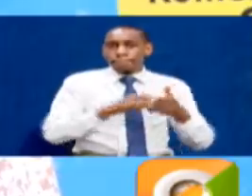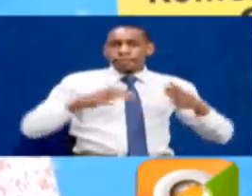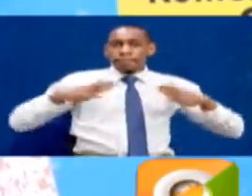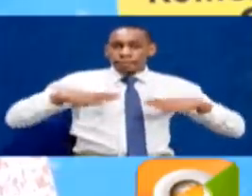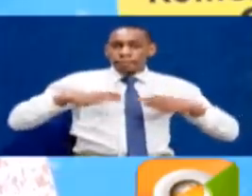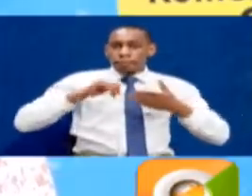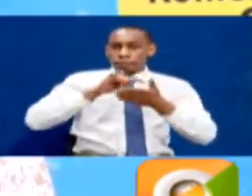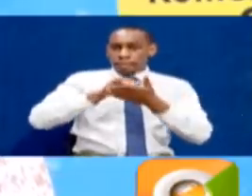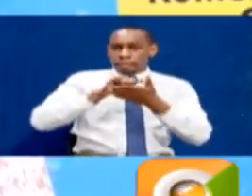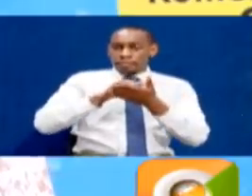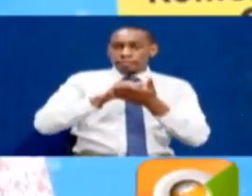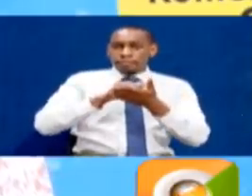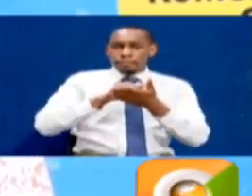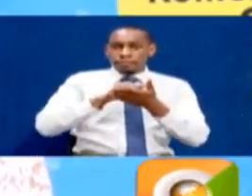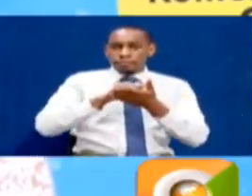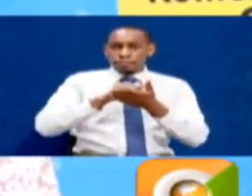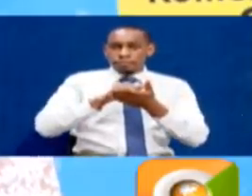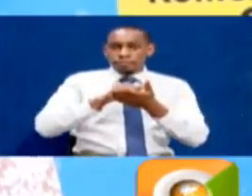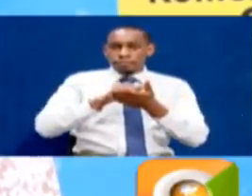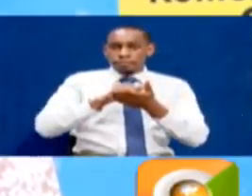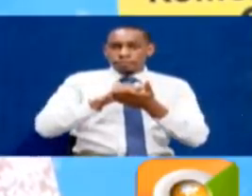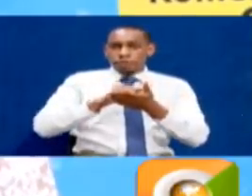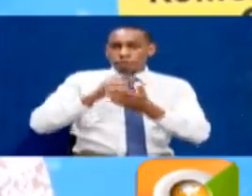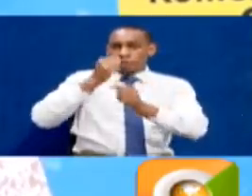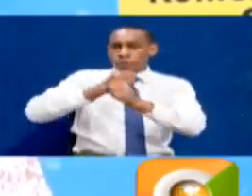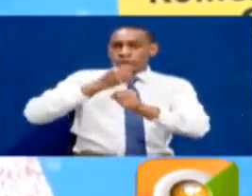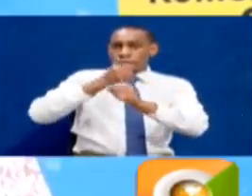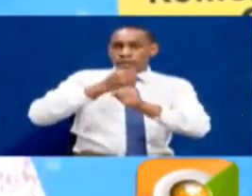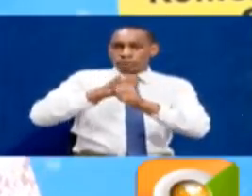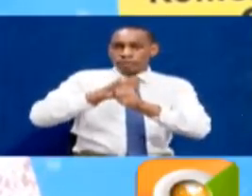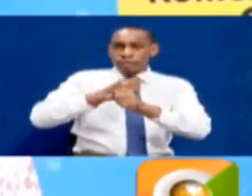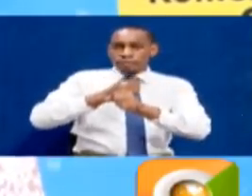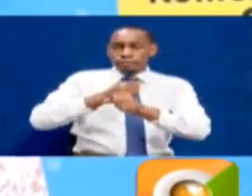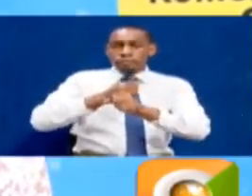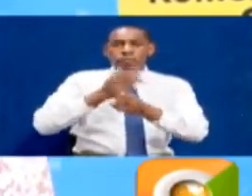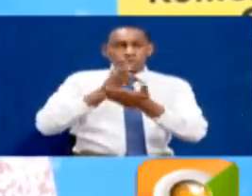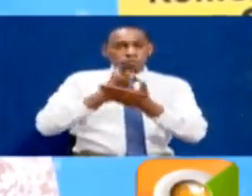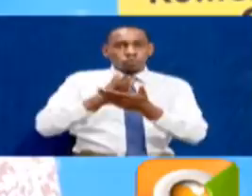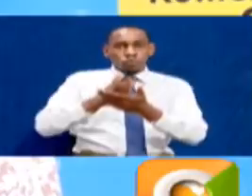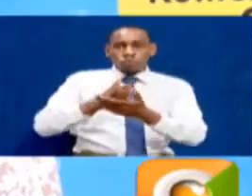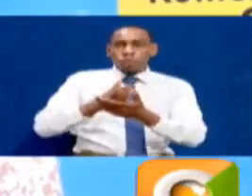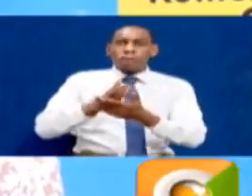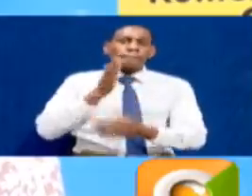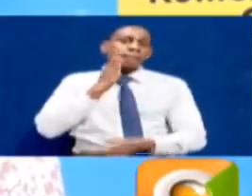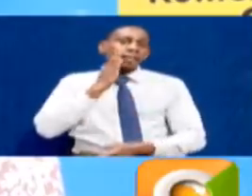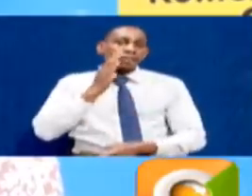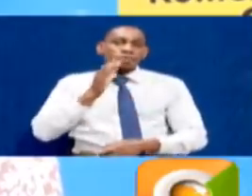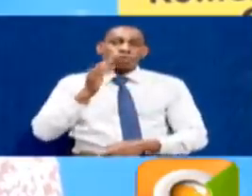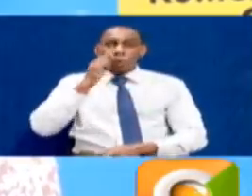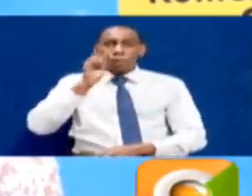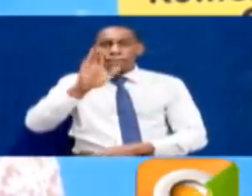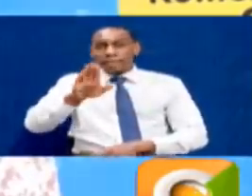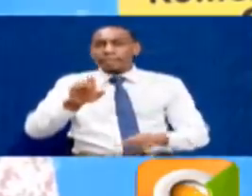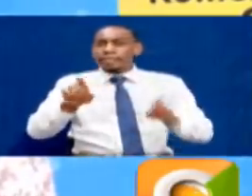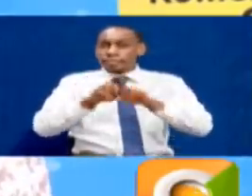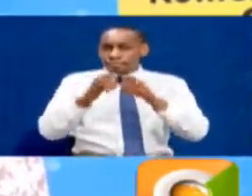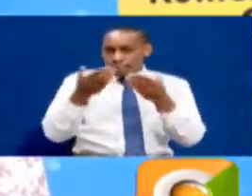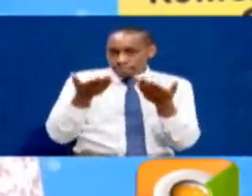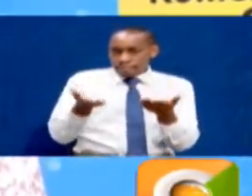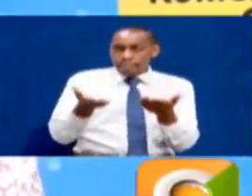watu ambao watakuwa na shughulika na hii maneno sana ni kina mama, ndio wako nyumbani, ndio